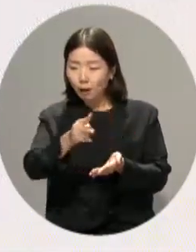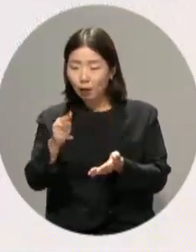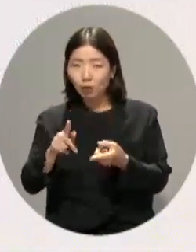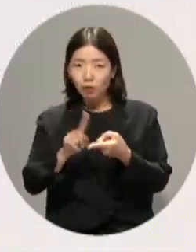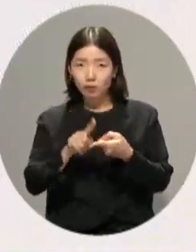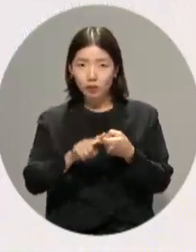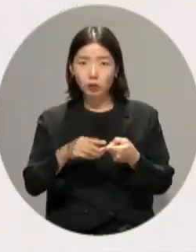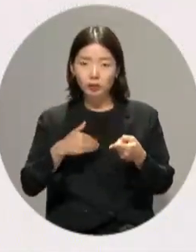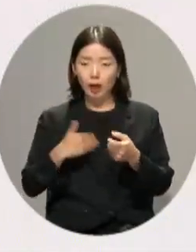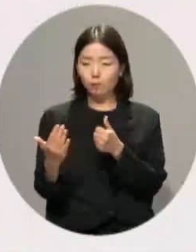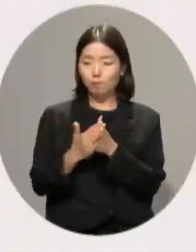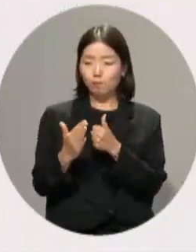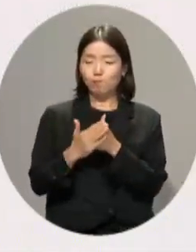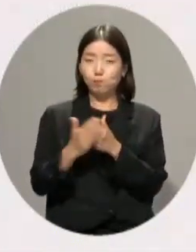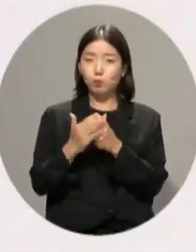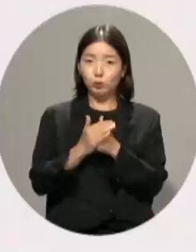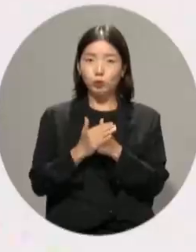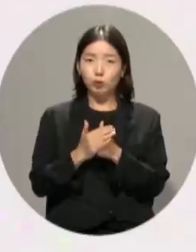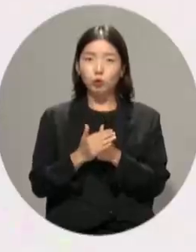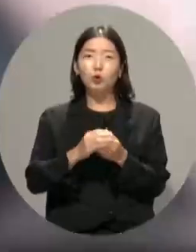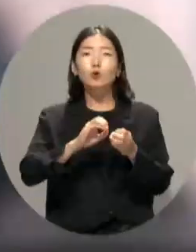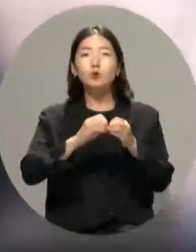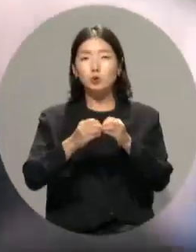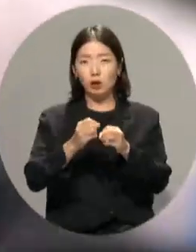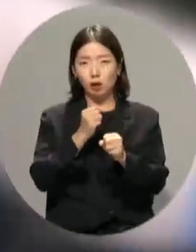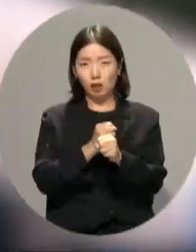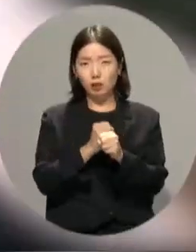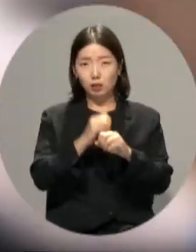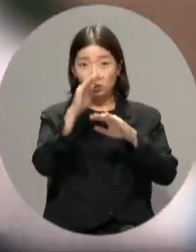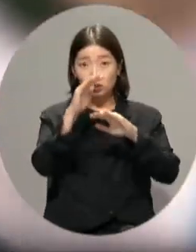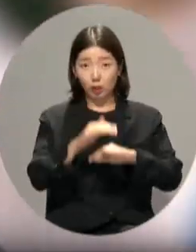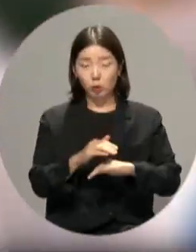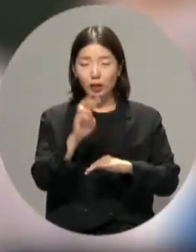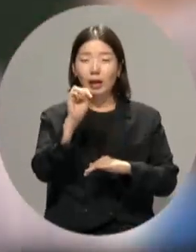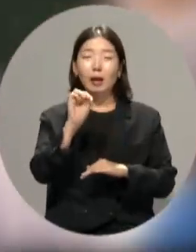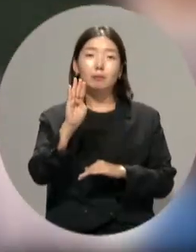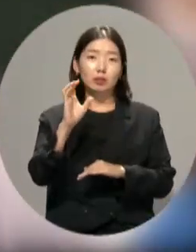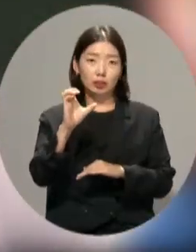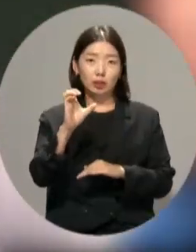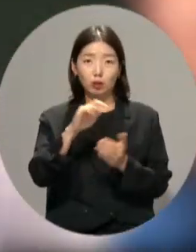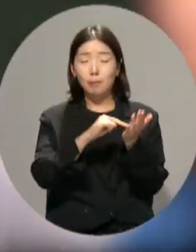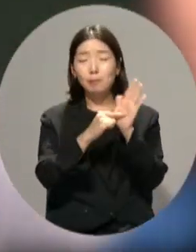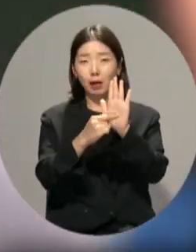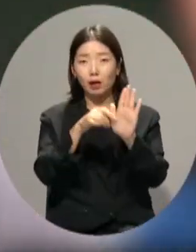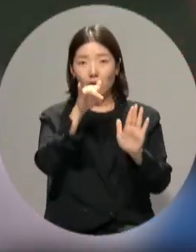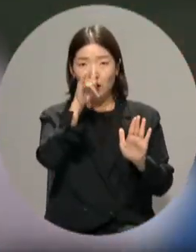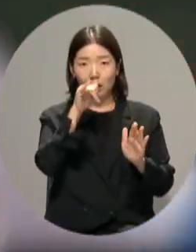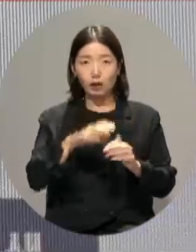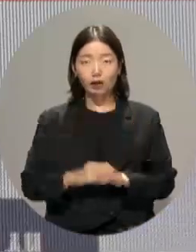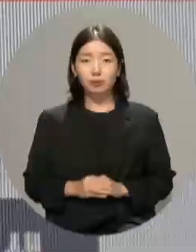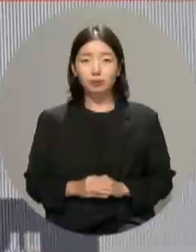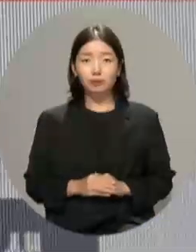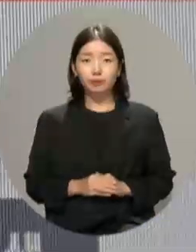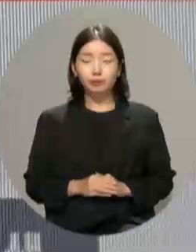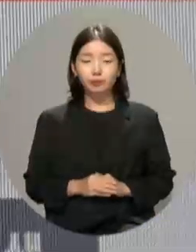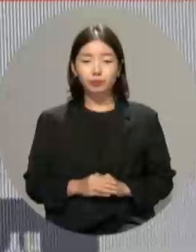자신의 지지율이 높은 것으로 조작하여 했다는 내용이 전주 mbc 취재 결과 드러나기도 했습니다